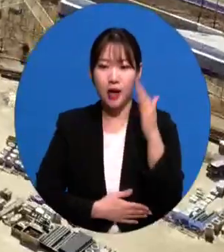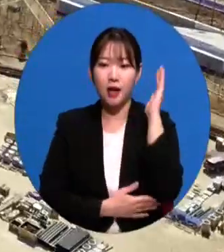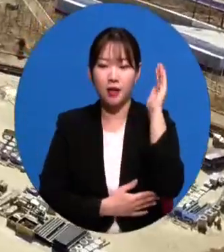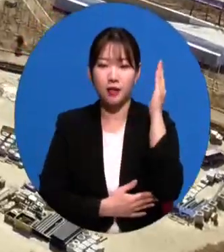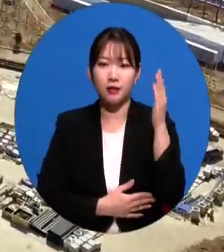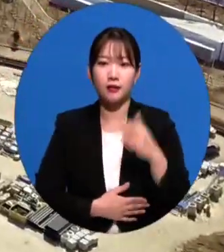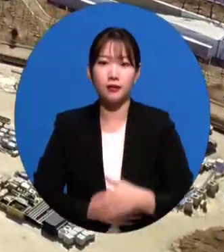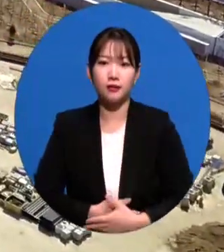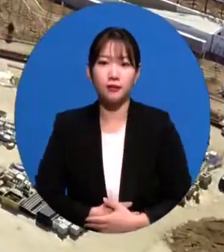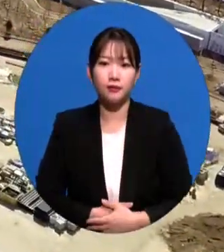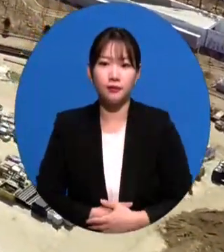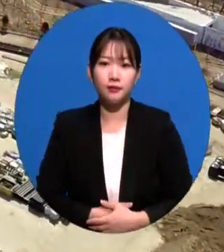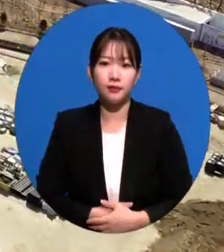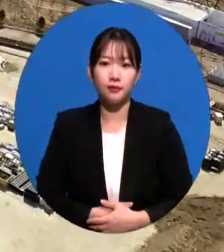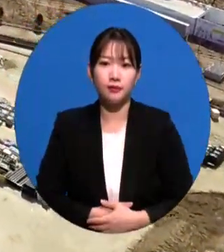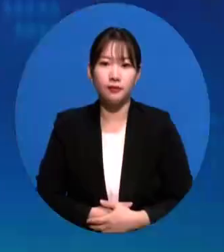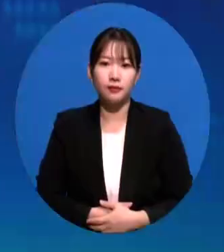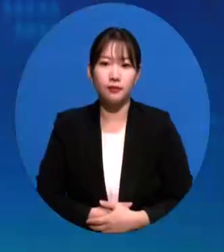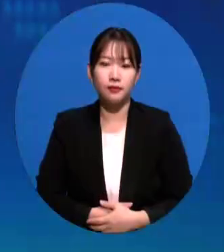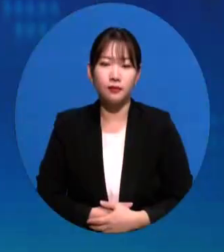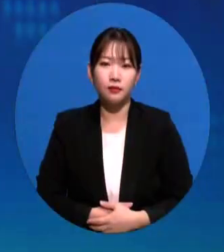수준이라고 밝혔습니다.